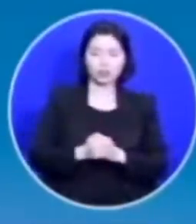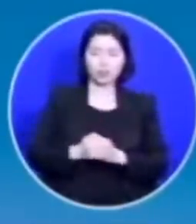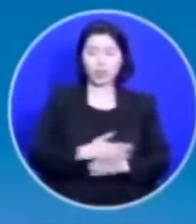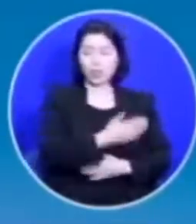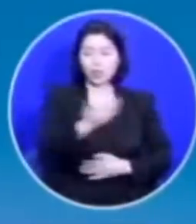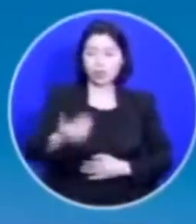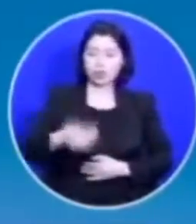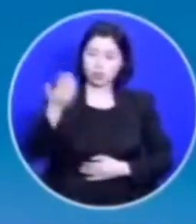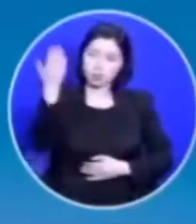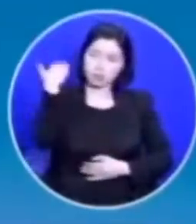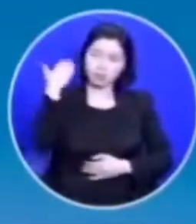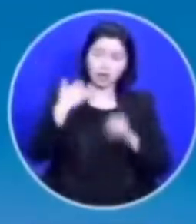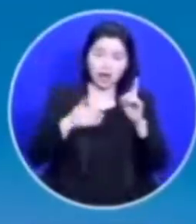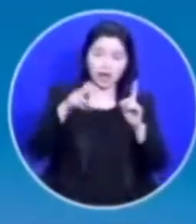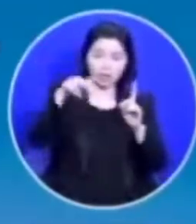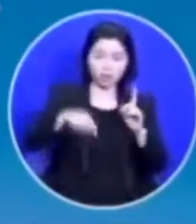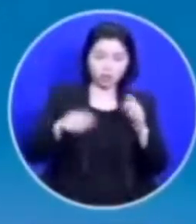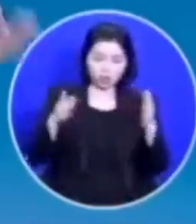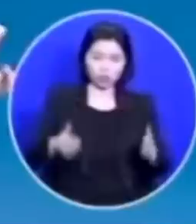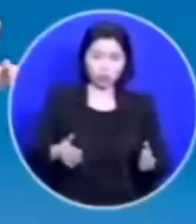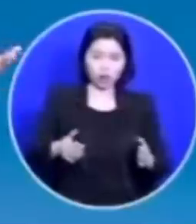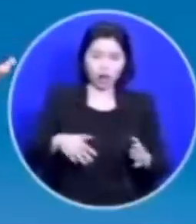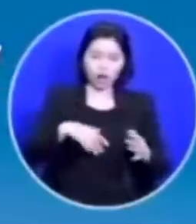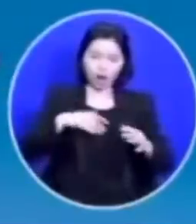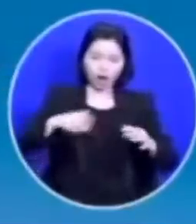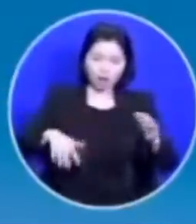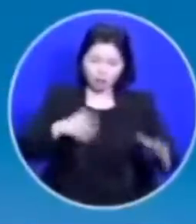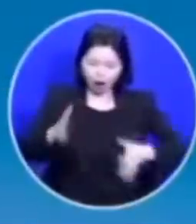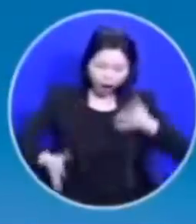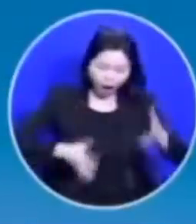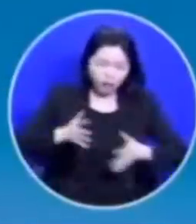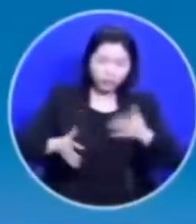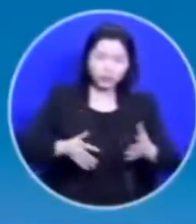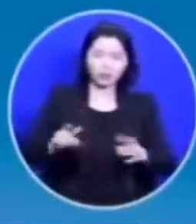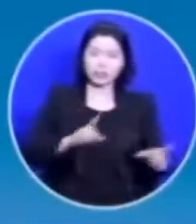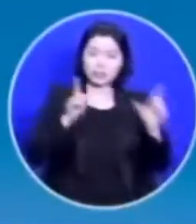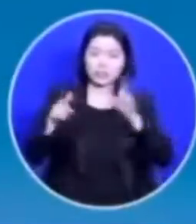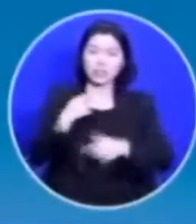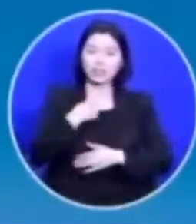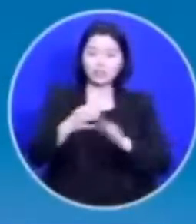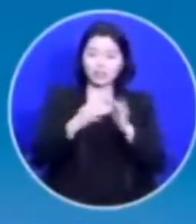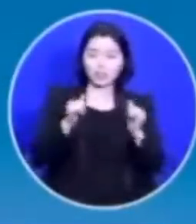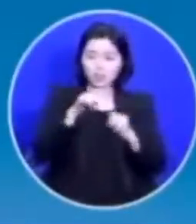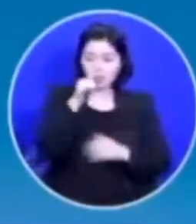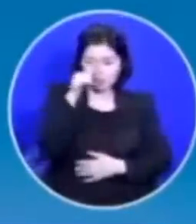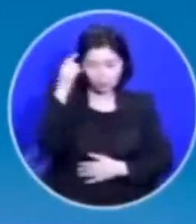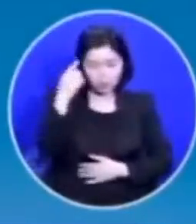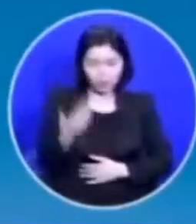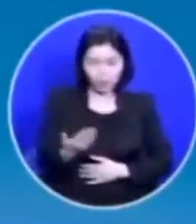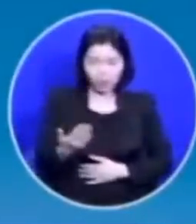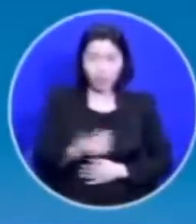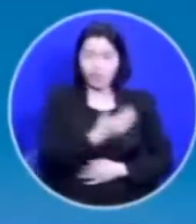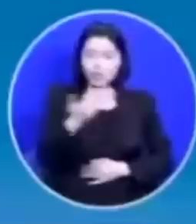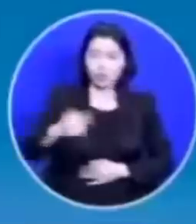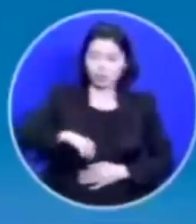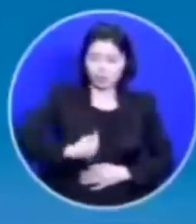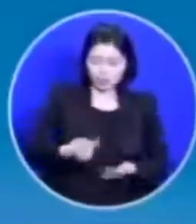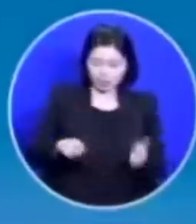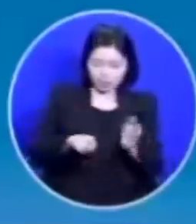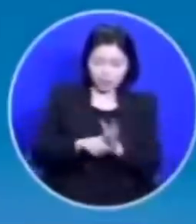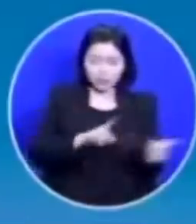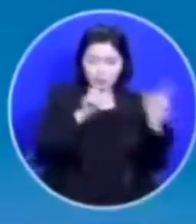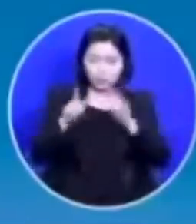여러분이 지난 한 주간 동안 엉망으로 살았던 분이 혹 계십니까 여러분 자신의 신앙 성화 되서